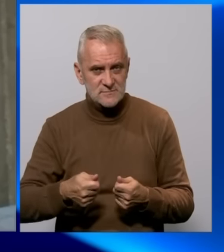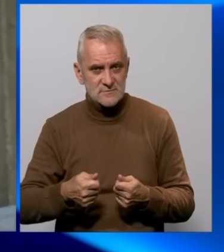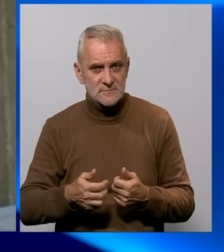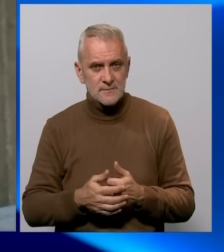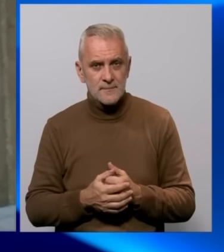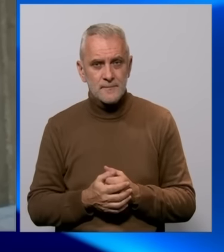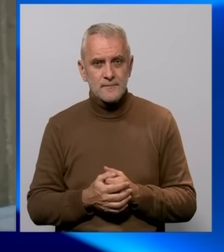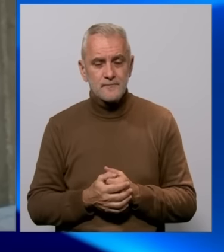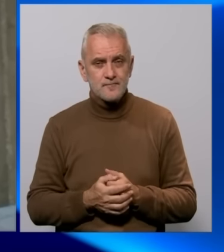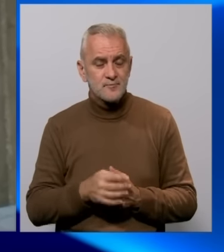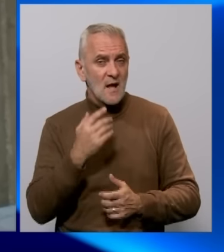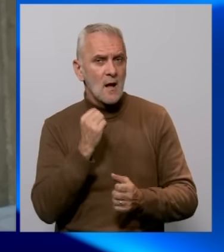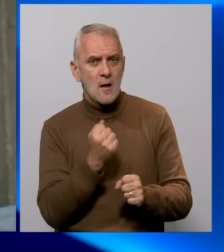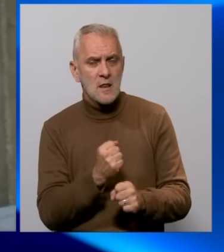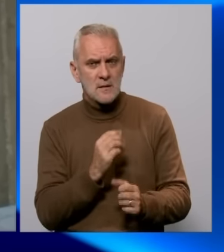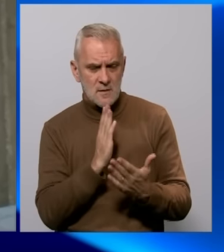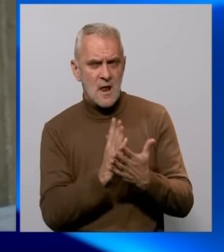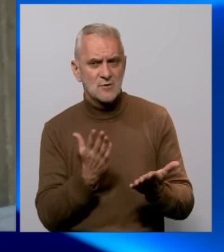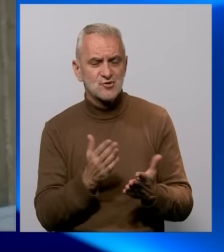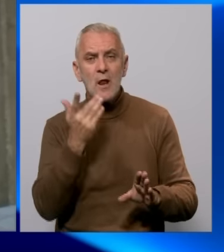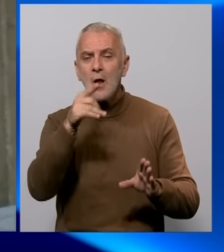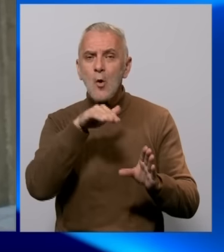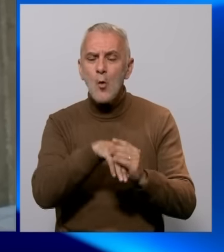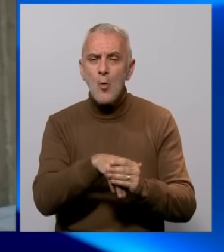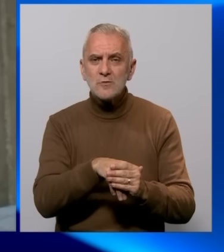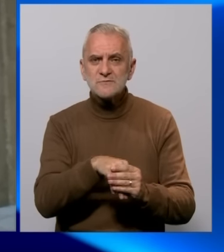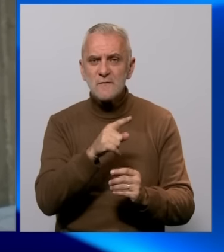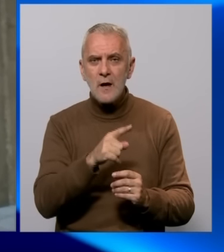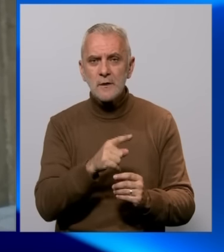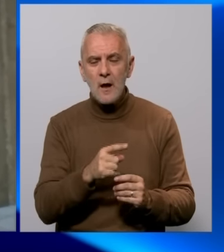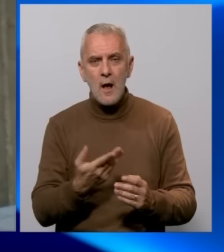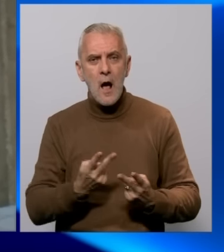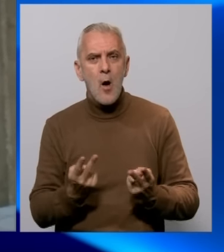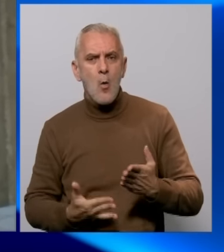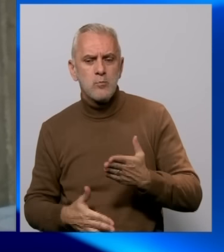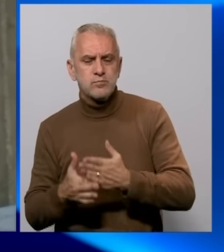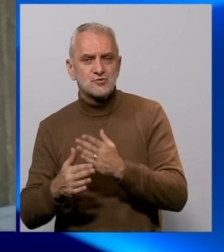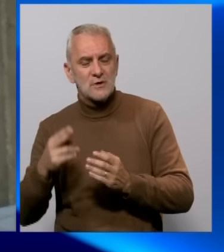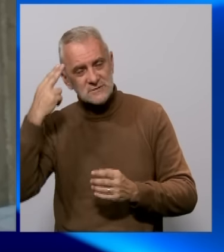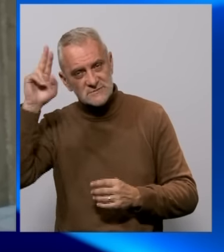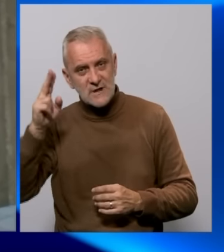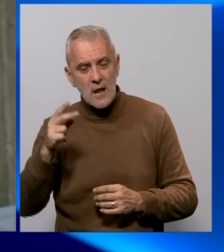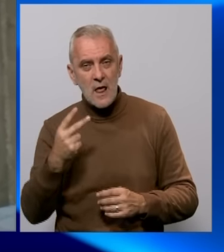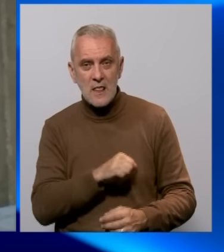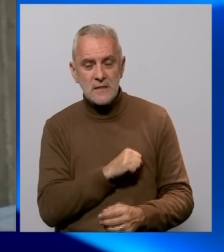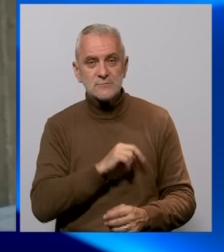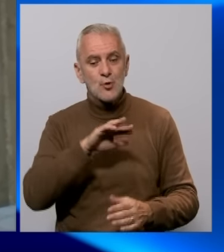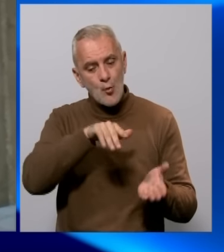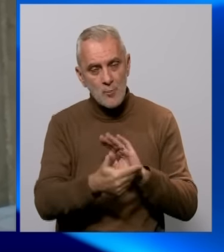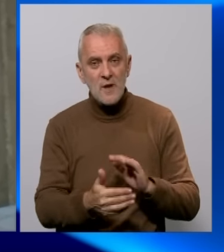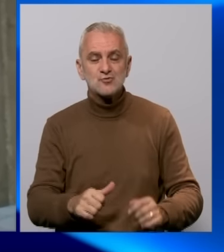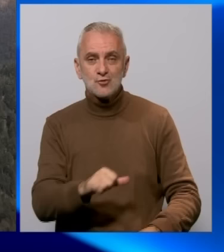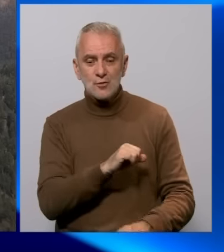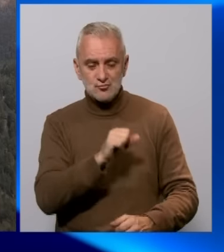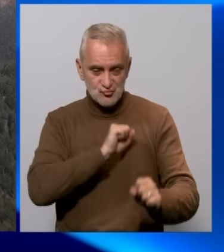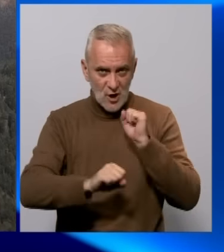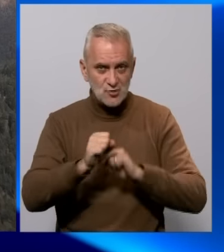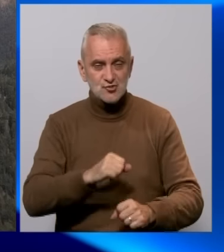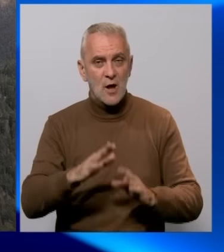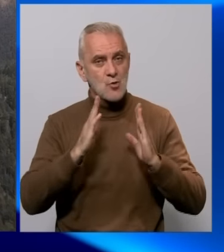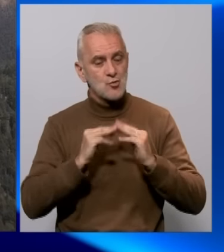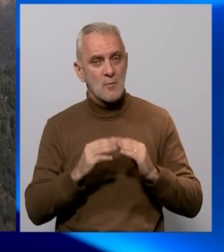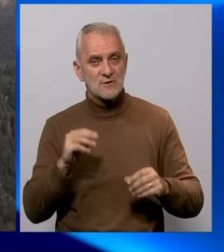neokolonijalnim postupkom gdje se u stvari pogoduje stranim interesima umjesto da se štiti interes domaćih stanovništva. A dok se